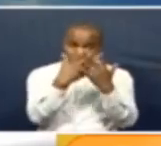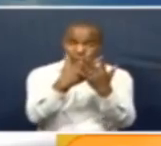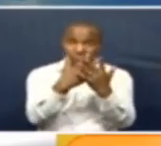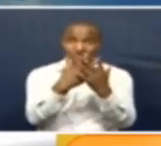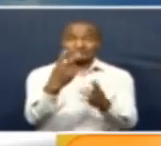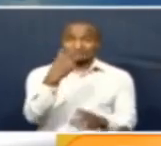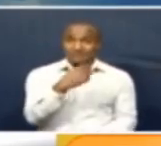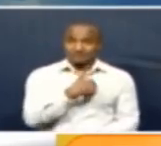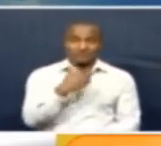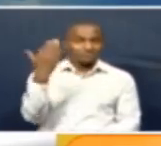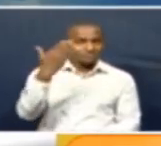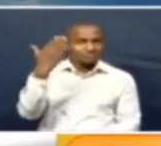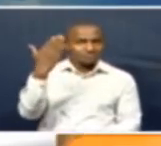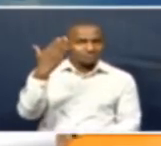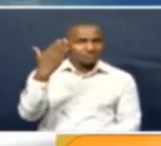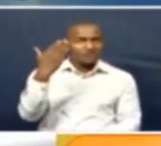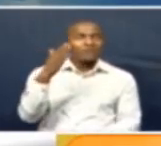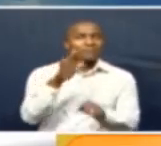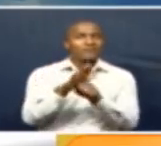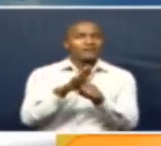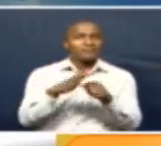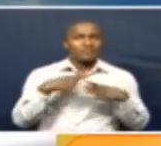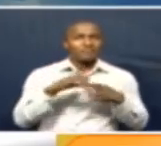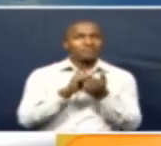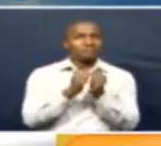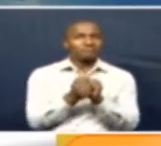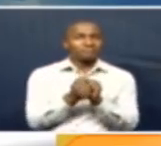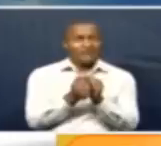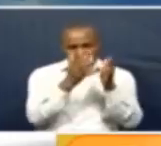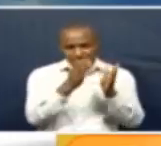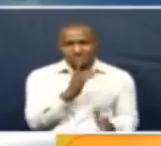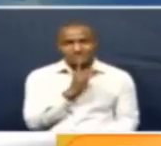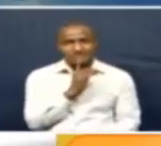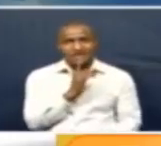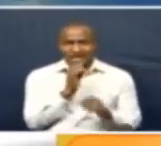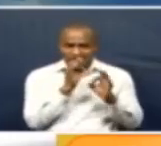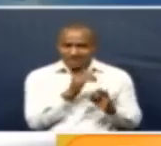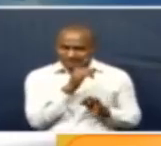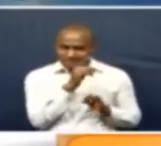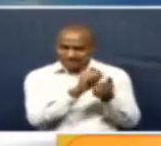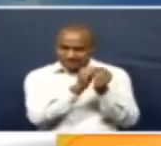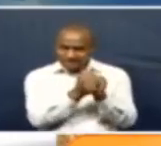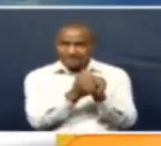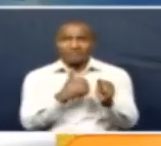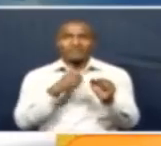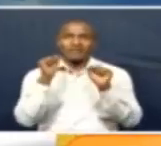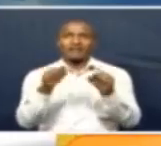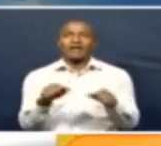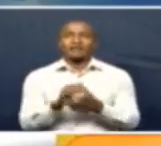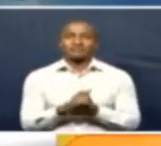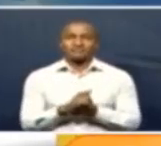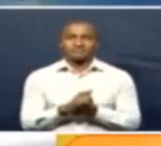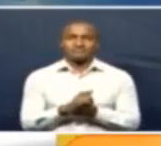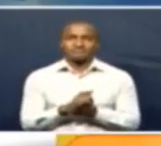na nihubiri unapata ya kwamba many peoples wanabadilika na unasikia mtu akisema kama rakwena alibadilika hata mimi naweza badilika na